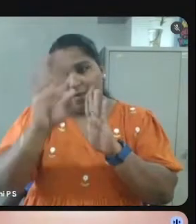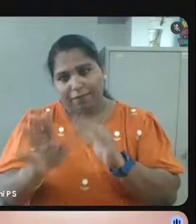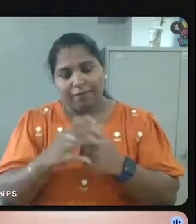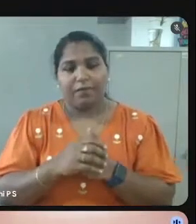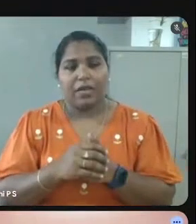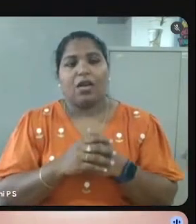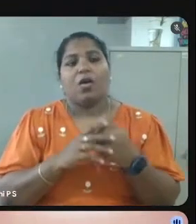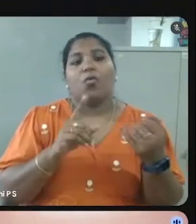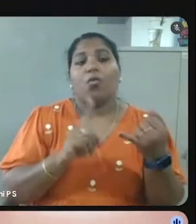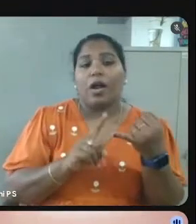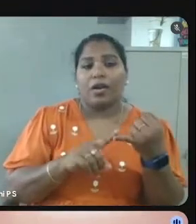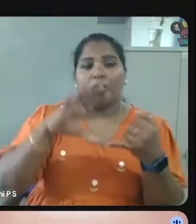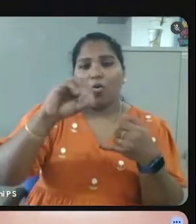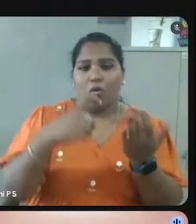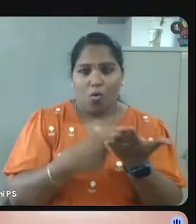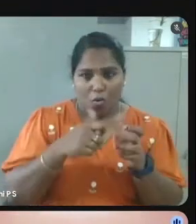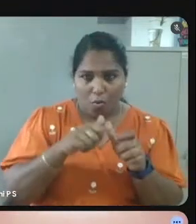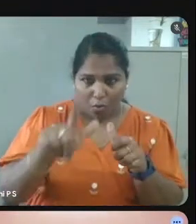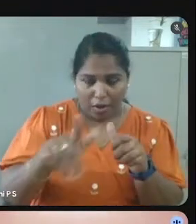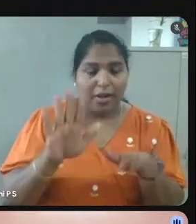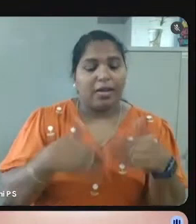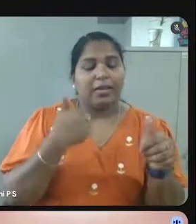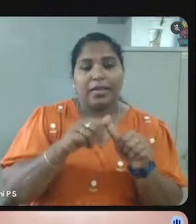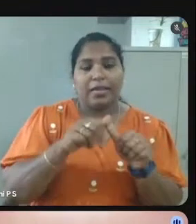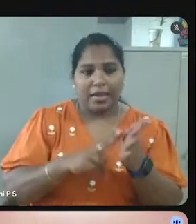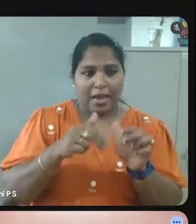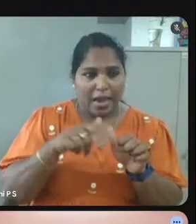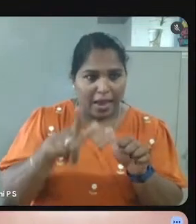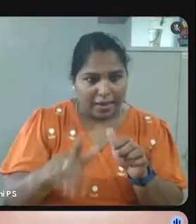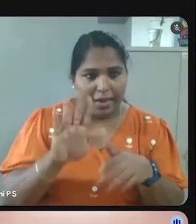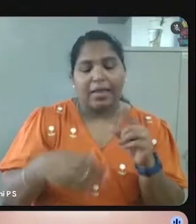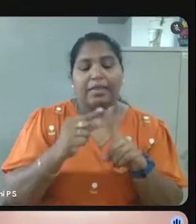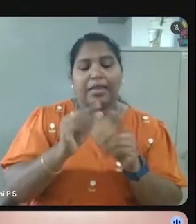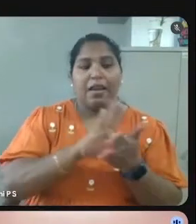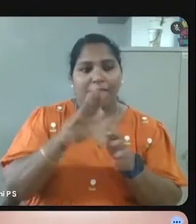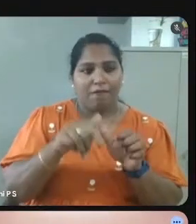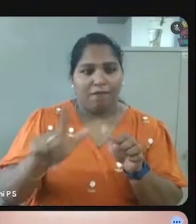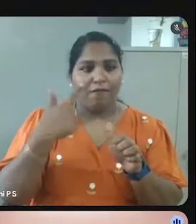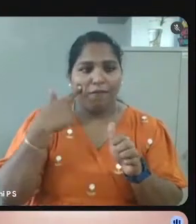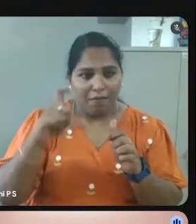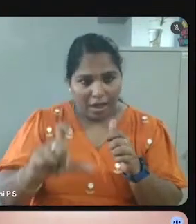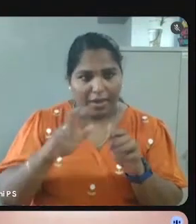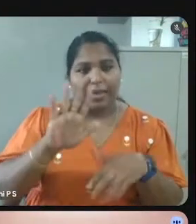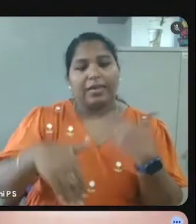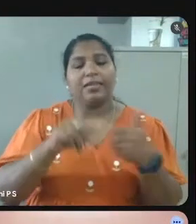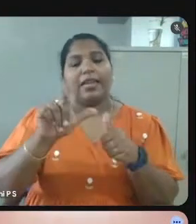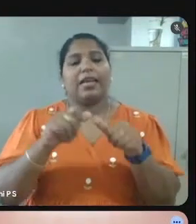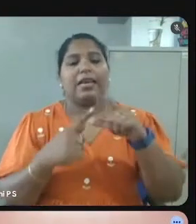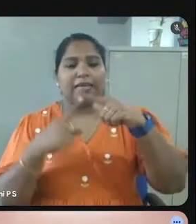ഓറൽ സ്റ്റേജ്, പിന്നെ ആനൽ സ്റ്റേജ്, ഫാലിക് സ്റ്റേജ്, ലേറ്റന്റ്, ജെനിറ്റൽ